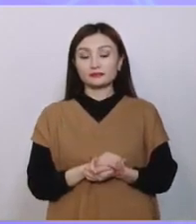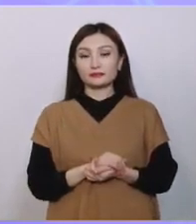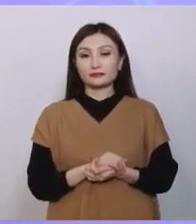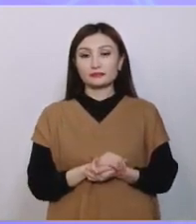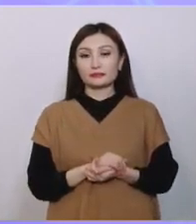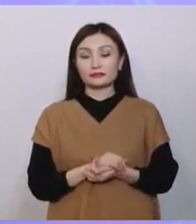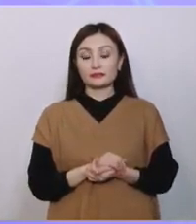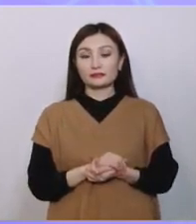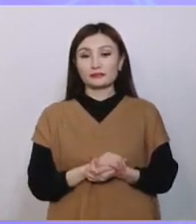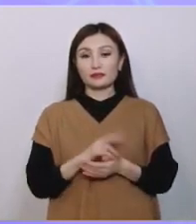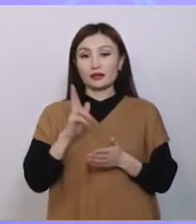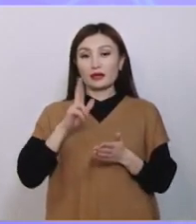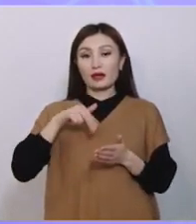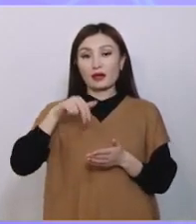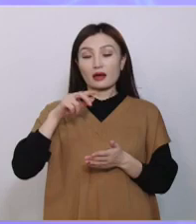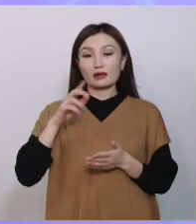Акташат.